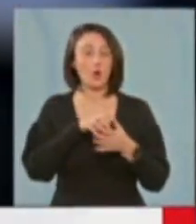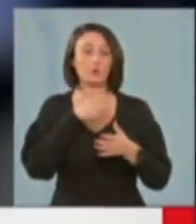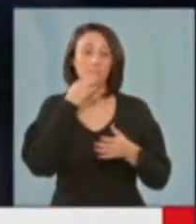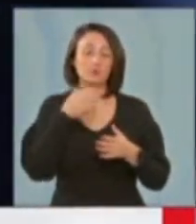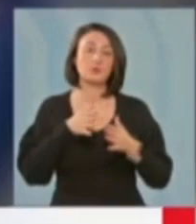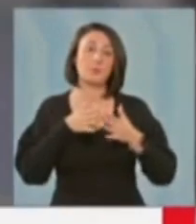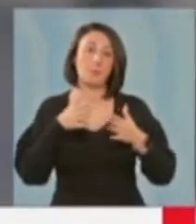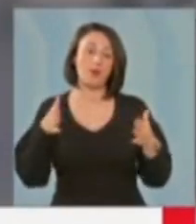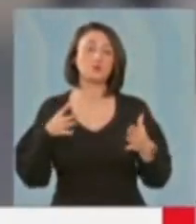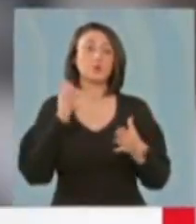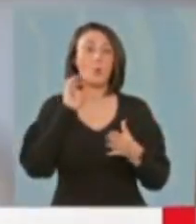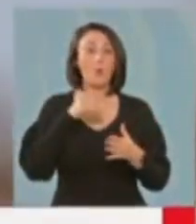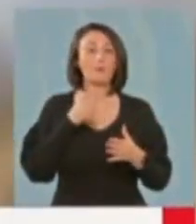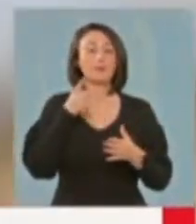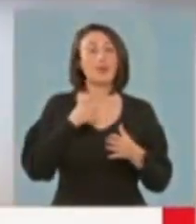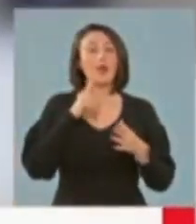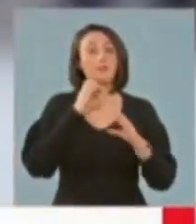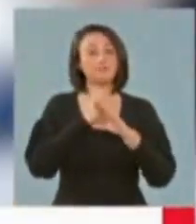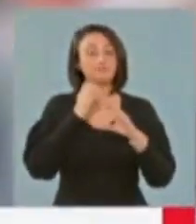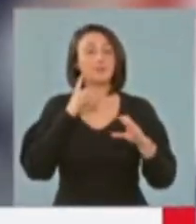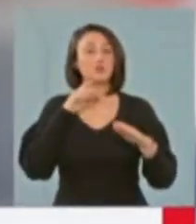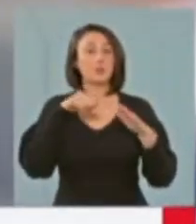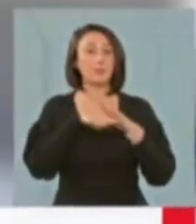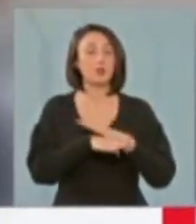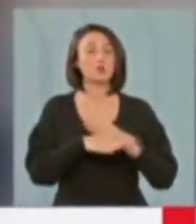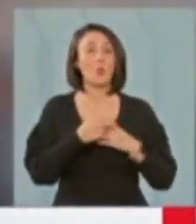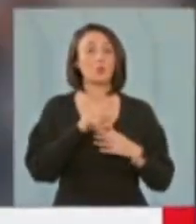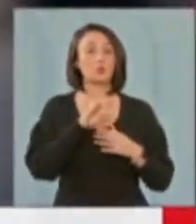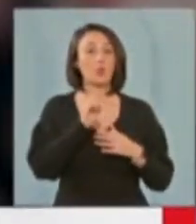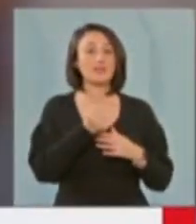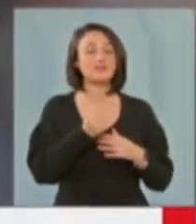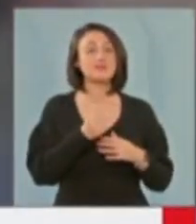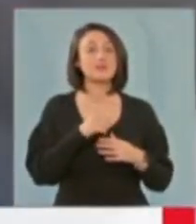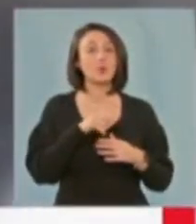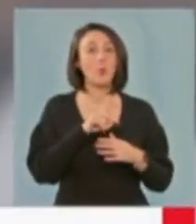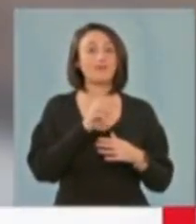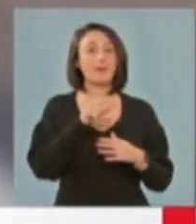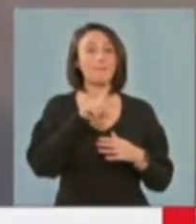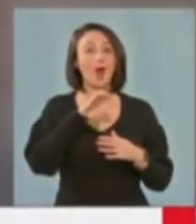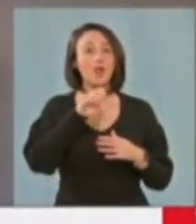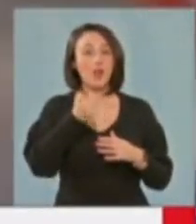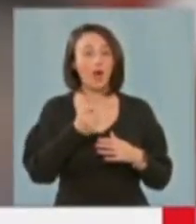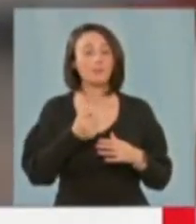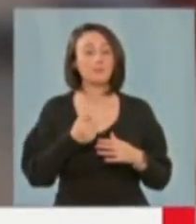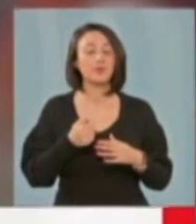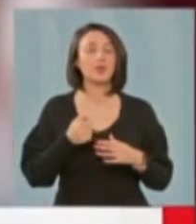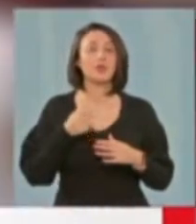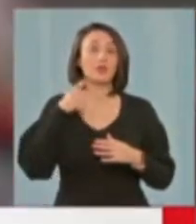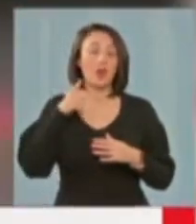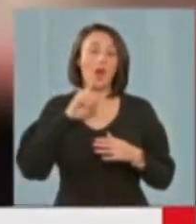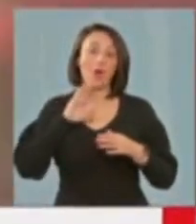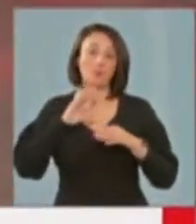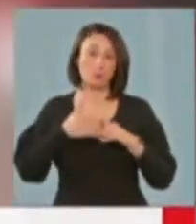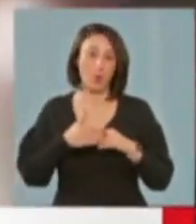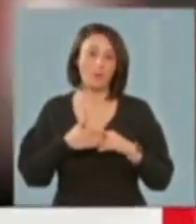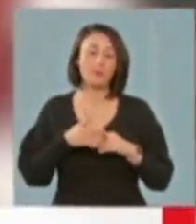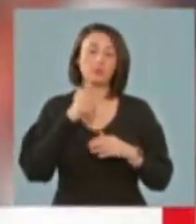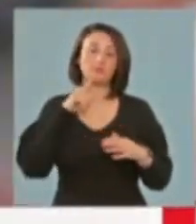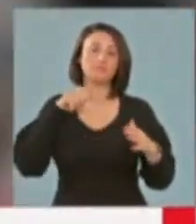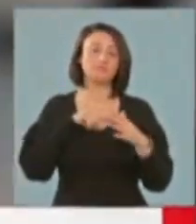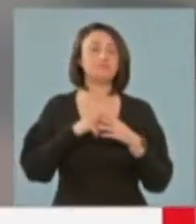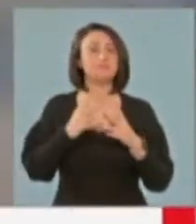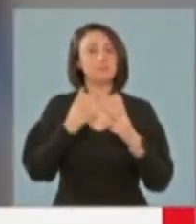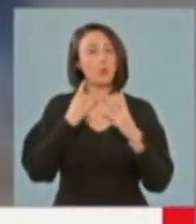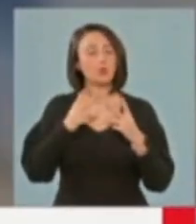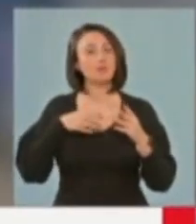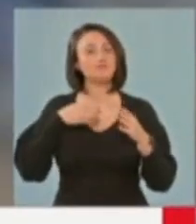spus că majoritatea oamenilor de la bord erau migranți din Honduras și Guatemala. Chiapas, care se învecinează cu Guatemala, este un punct